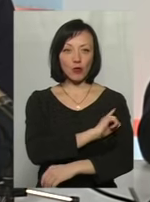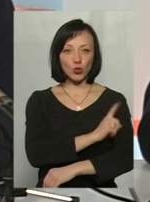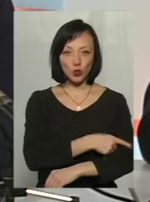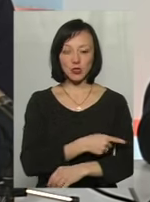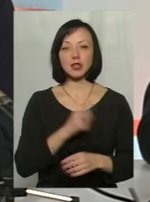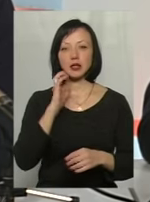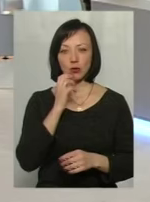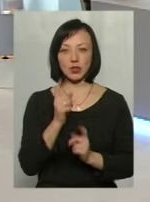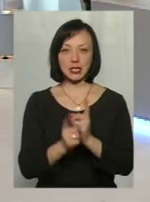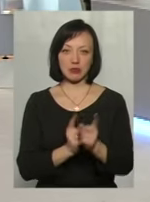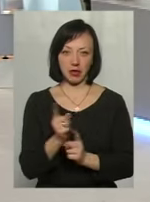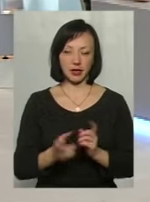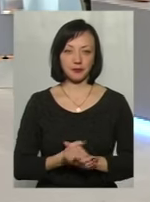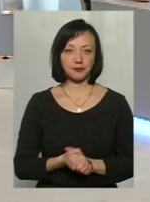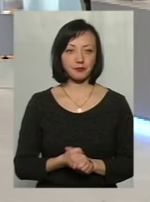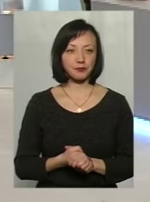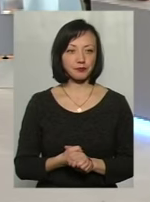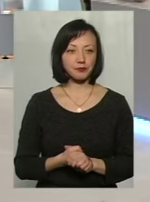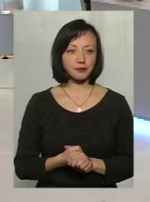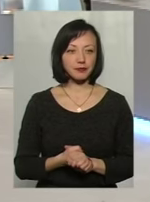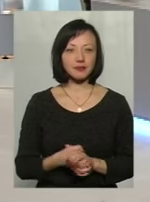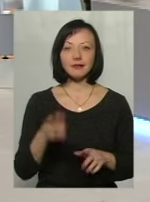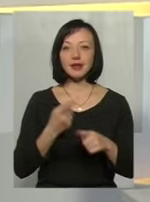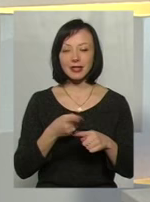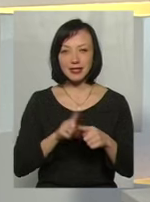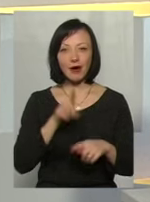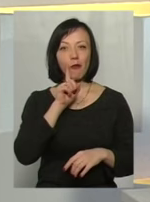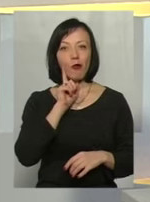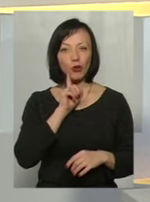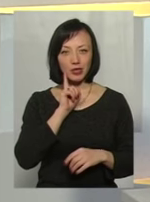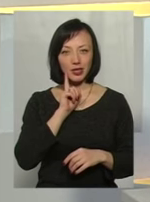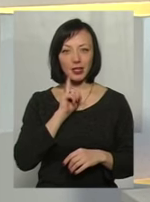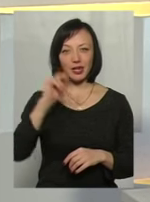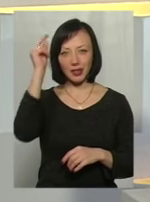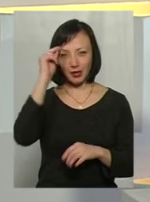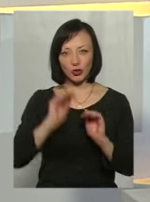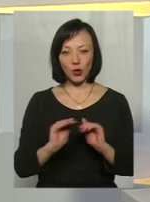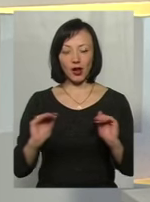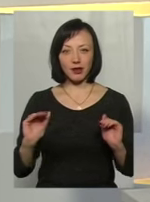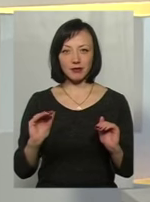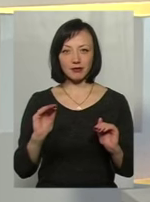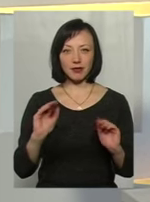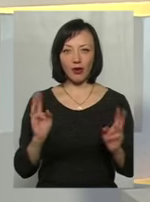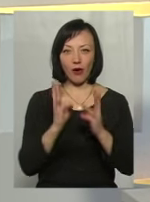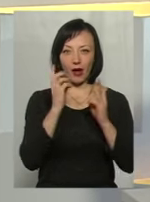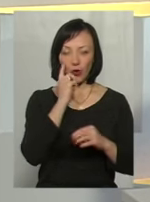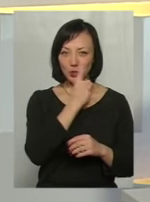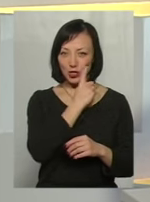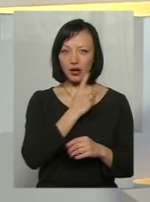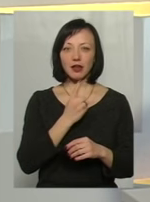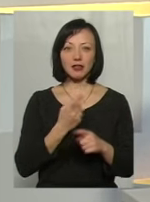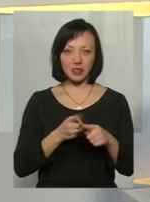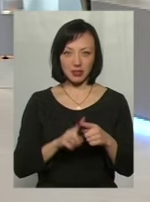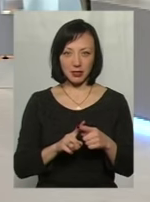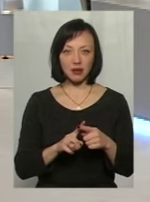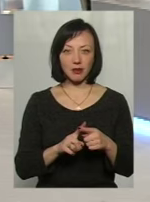серйозні зміни. Ну, ще так само з цих молодих школярів, в яких зараз горять глаза, горять очі, це